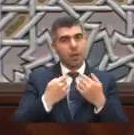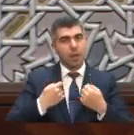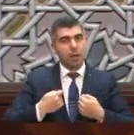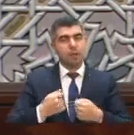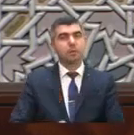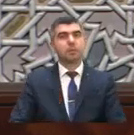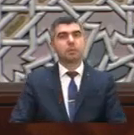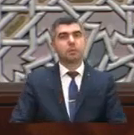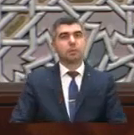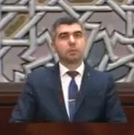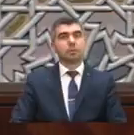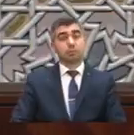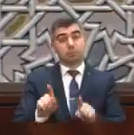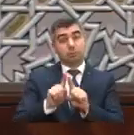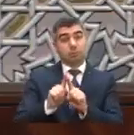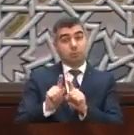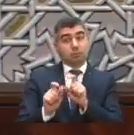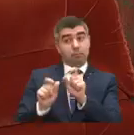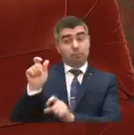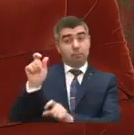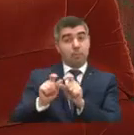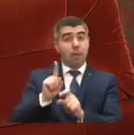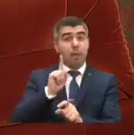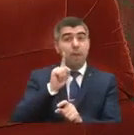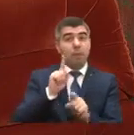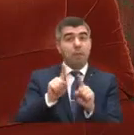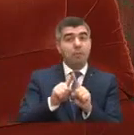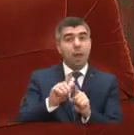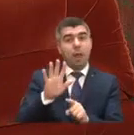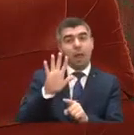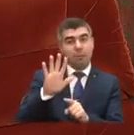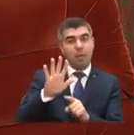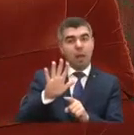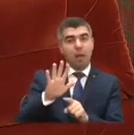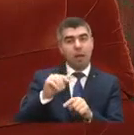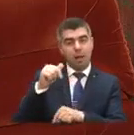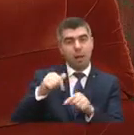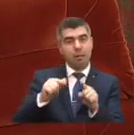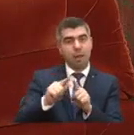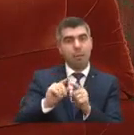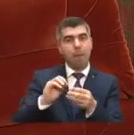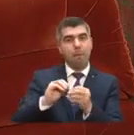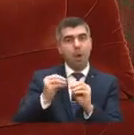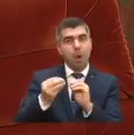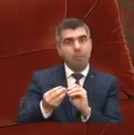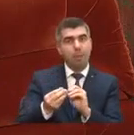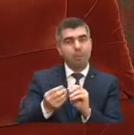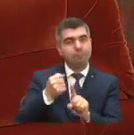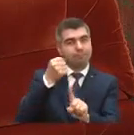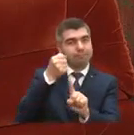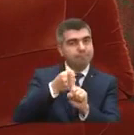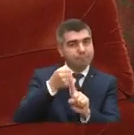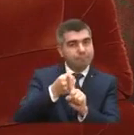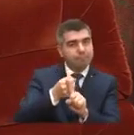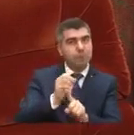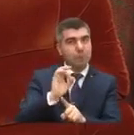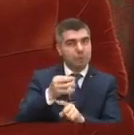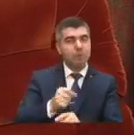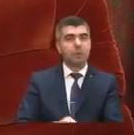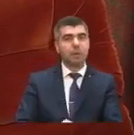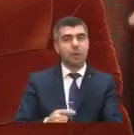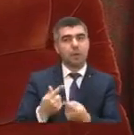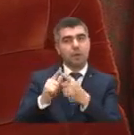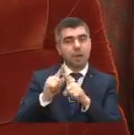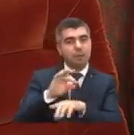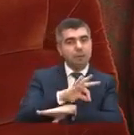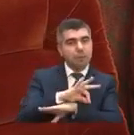السيده النائبه مشكوره، قدمت واحد الخمسه ديال الاشكالات المركزيه اللي حنا واعيين بها وتنحاولوا نشتغلوا عليها. فيها جزء اللي هو مرتبط بالموارد